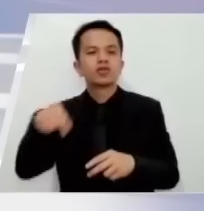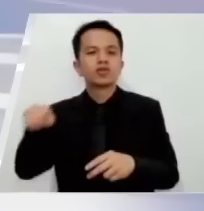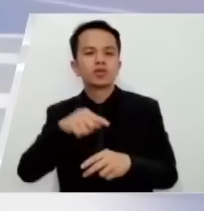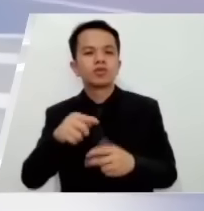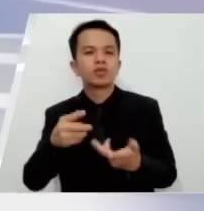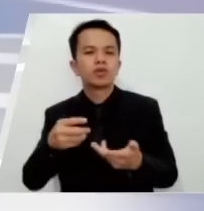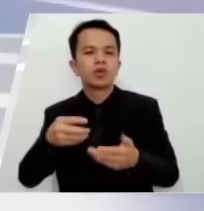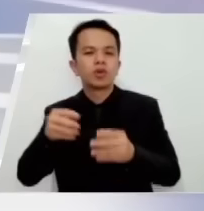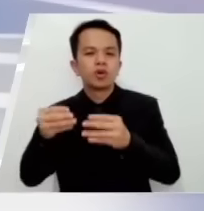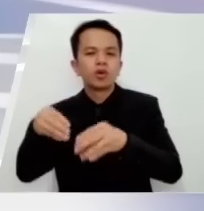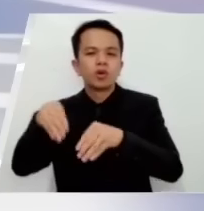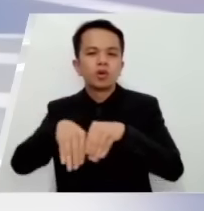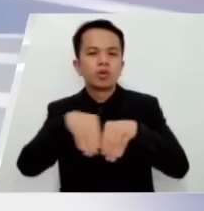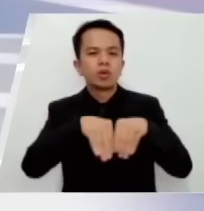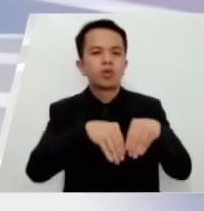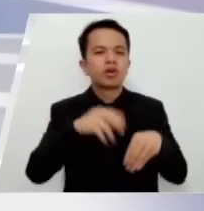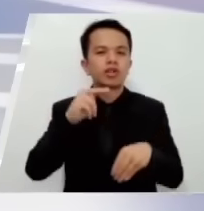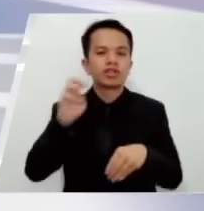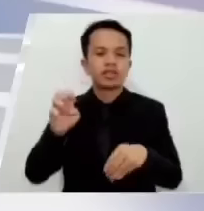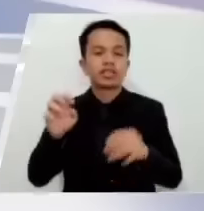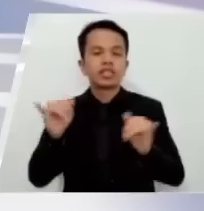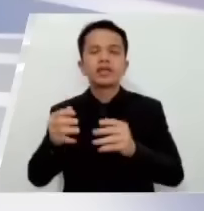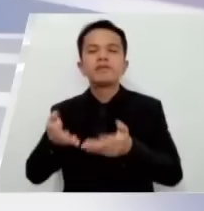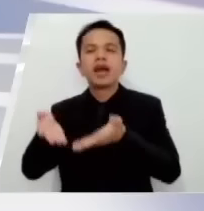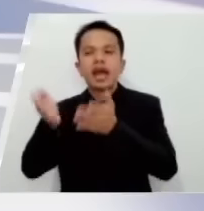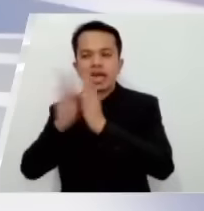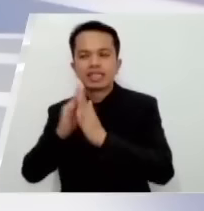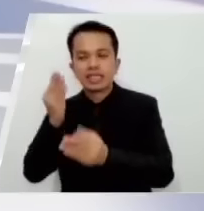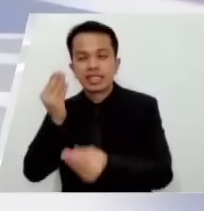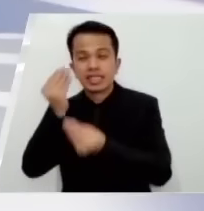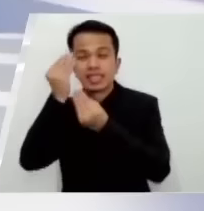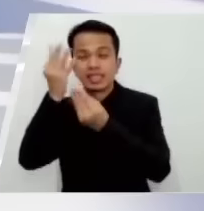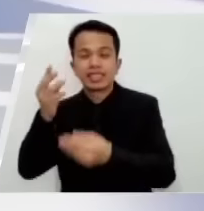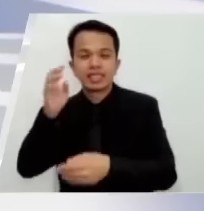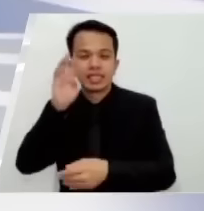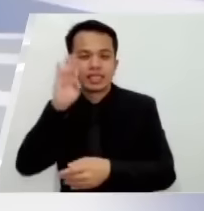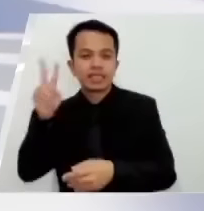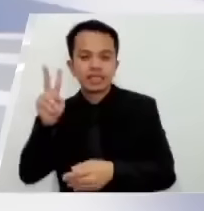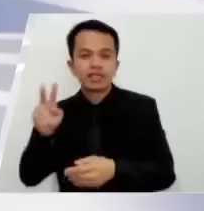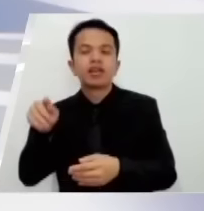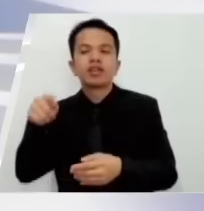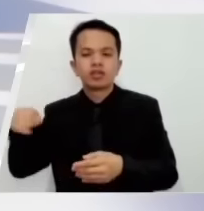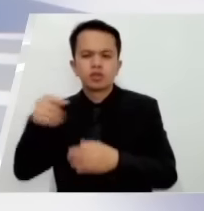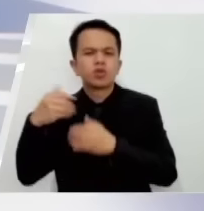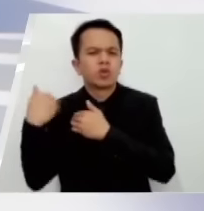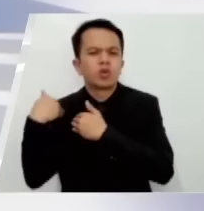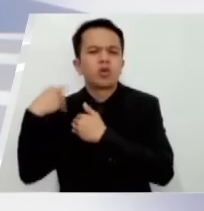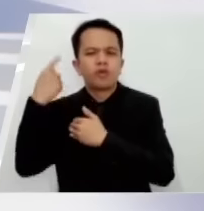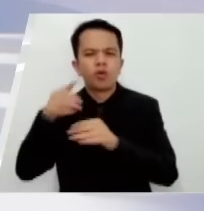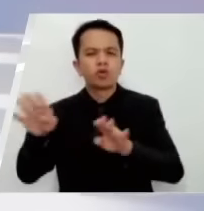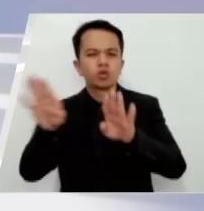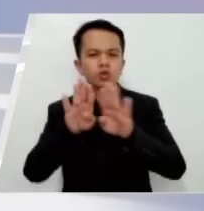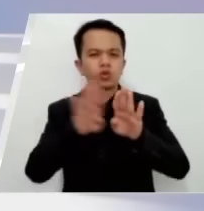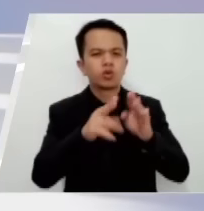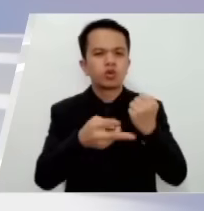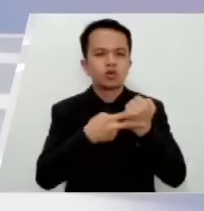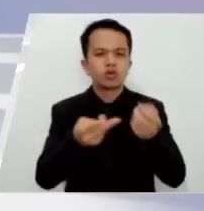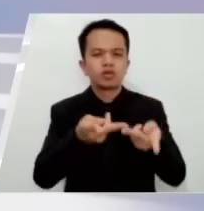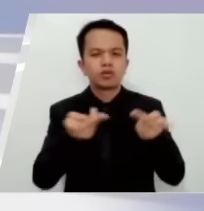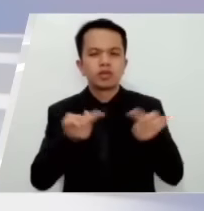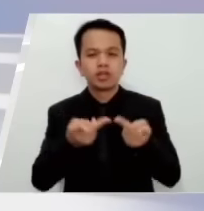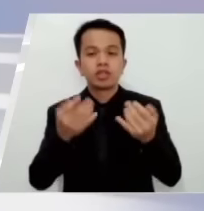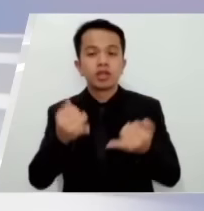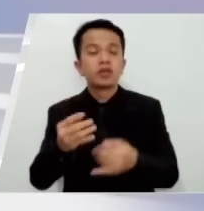nanawagan din sila kay pangulong Bongbong Marcos na siya na mismo ang mangalaga sa mga saradong warehouse pagtitiyak naman ng